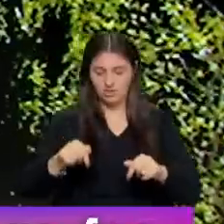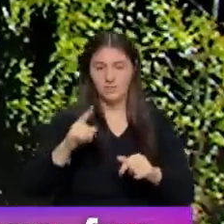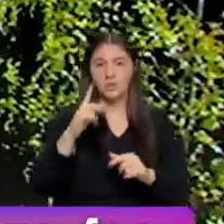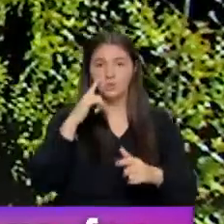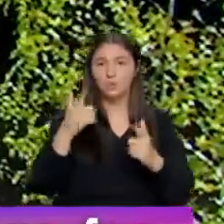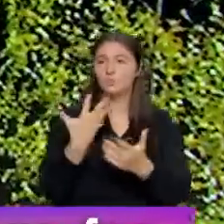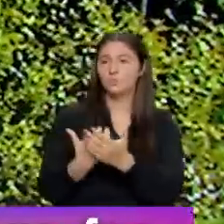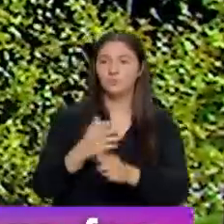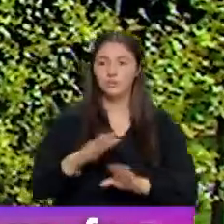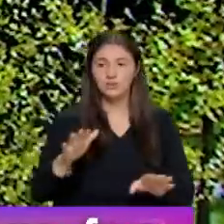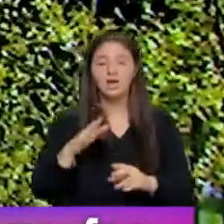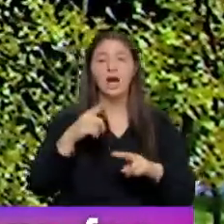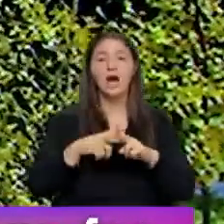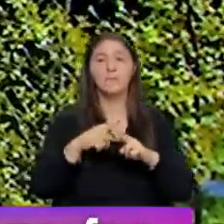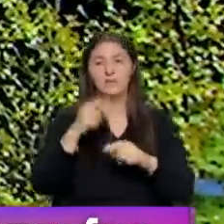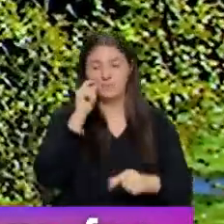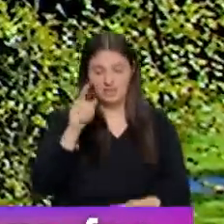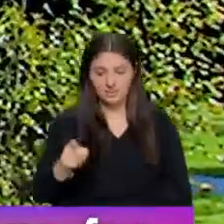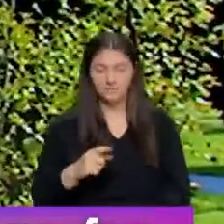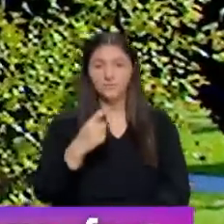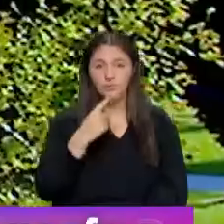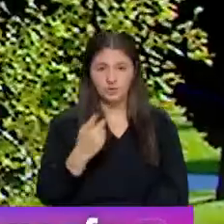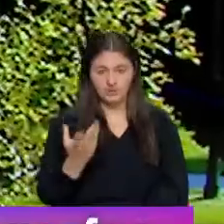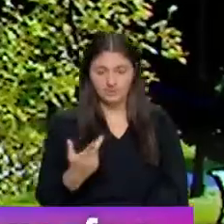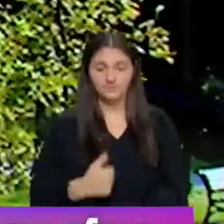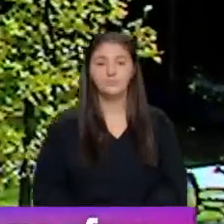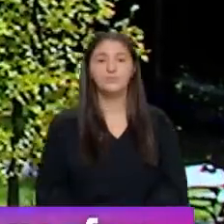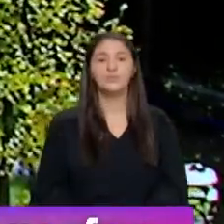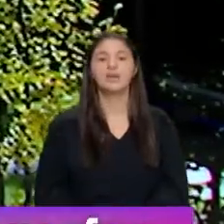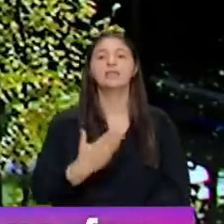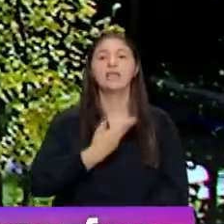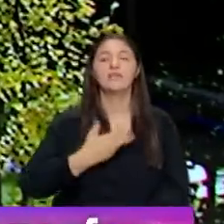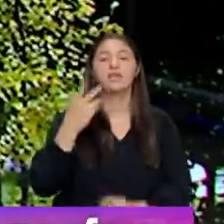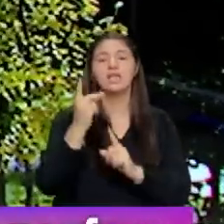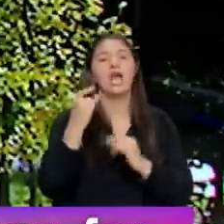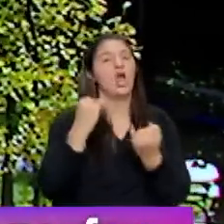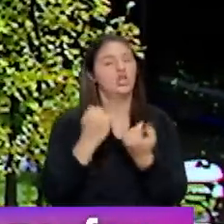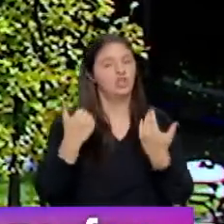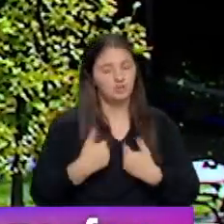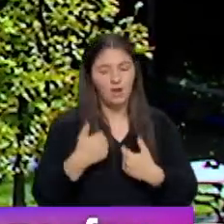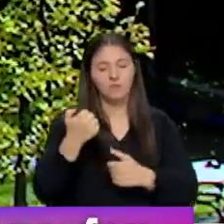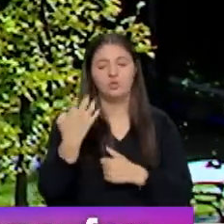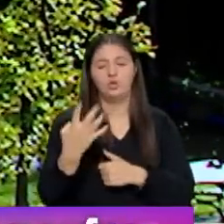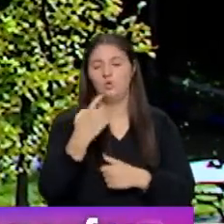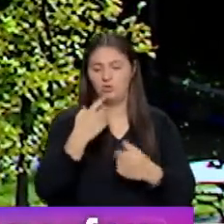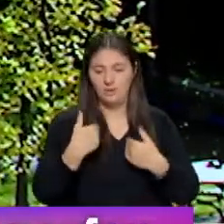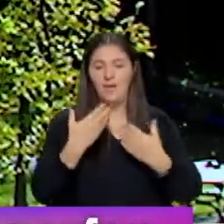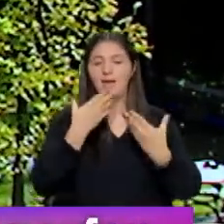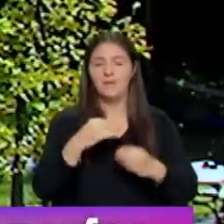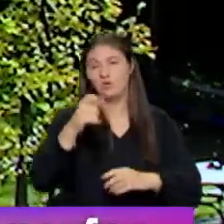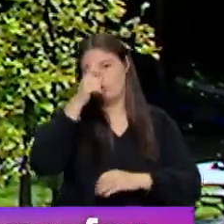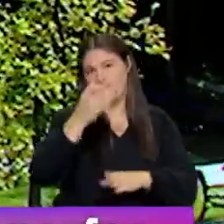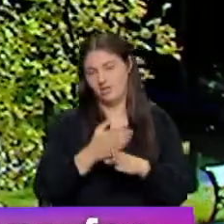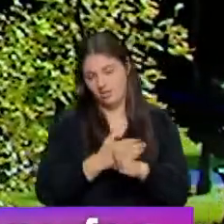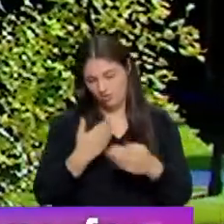bir görüntüsünü aldım Ahmet Ercoşkun diyor ki sevgili hikaye kardeşim 64 yaşında emekli